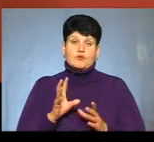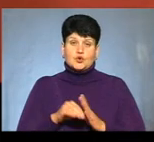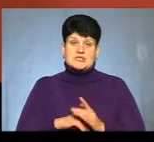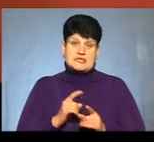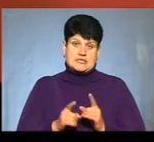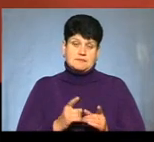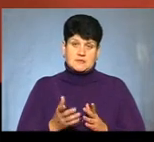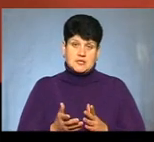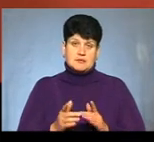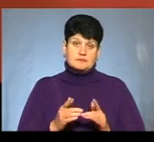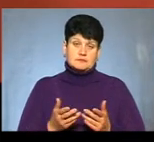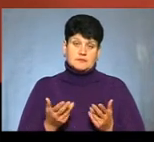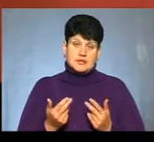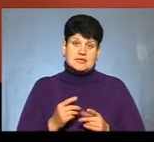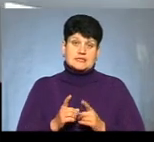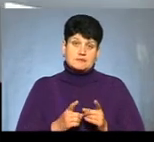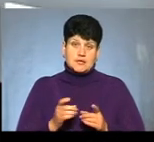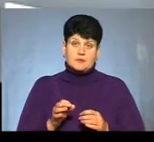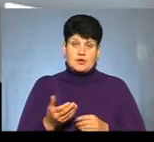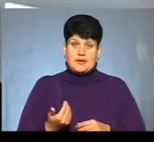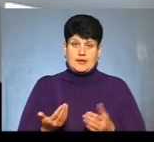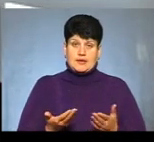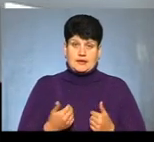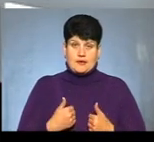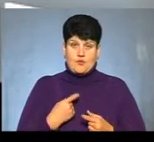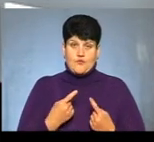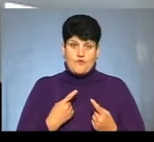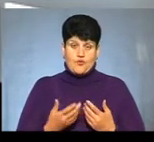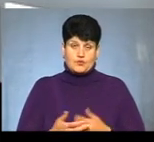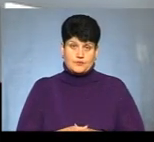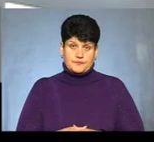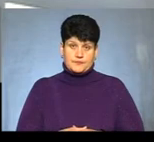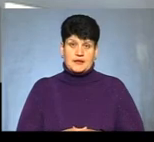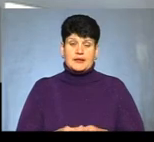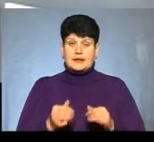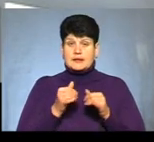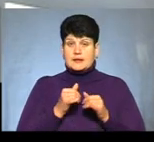вносити зміни до цього звісно, закону? Звісно. І зміни оці, про які я говорю.